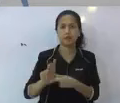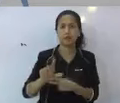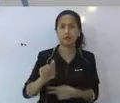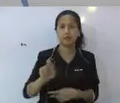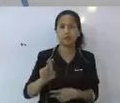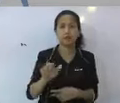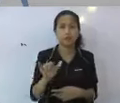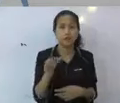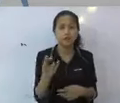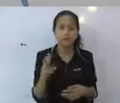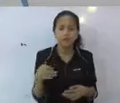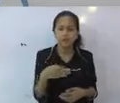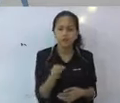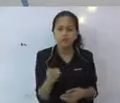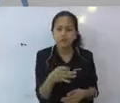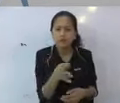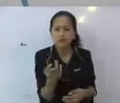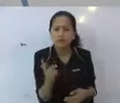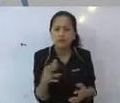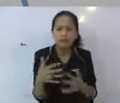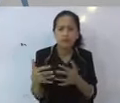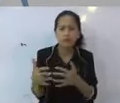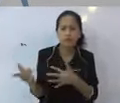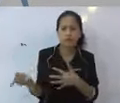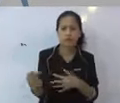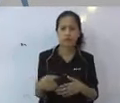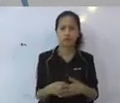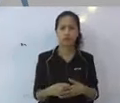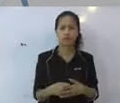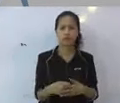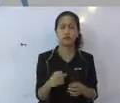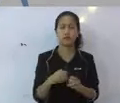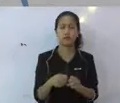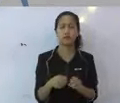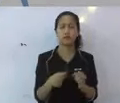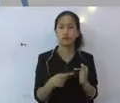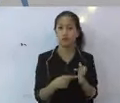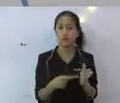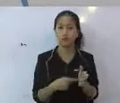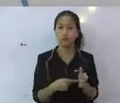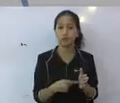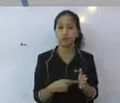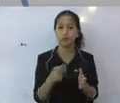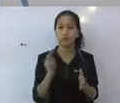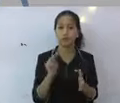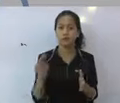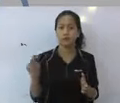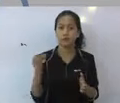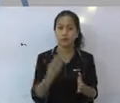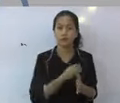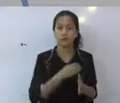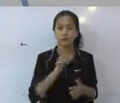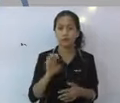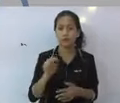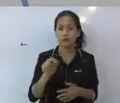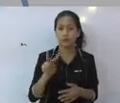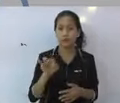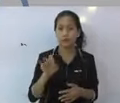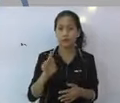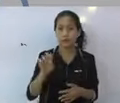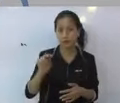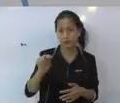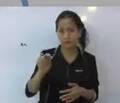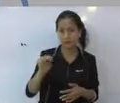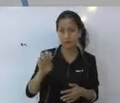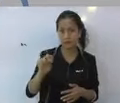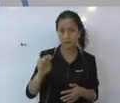fish, yung mga seafood, something. So, itong mga to, kailangan din yung environment natin or yung ano,